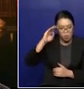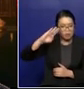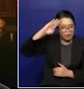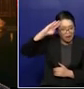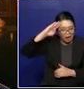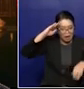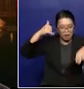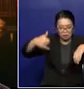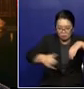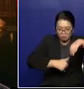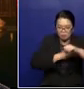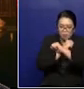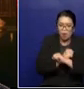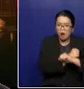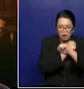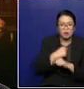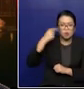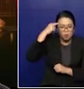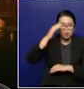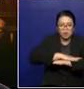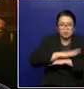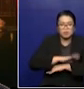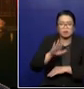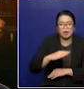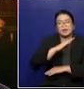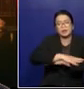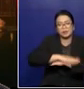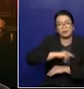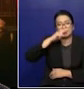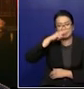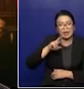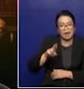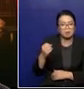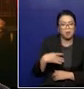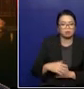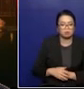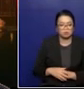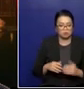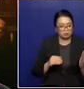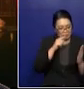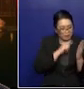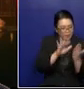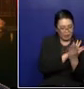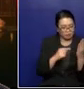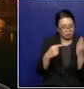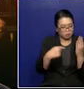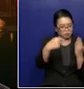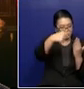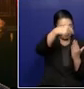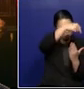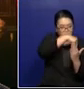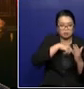ะกำลังป้องกันฮะหนังสือพิมพ์ขอโทษนะเอ่ยเลยก็ได้ไทยรัฐบอกข้าศึกประชิดทุกด้านของประเทศไทยแล้วฮะ